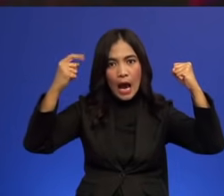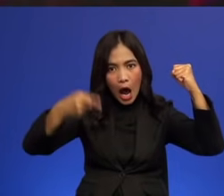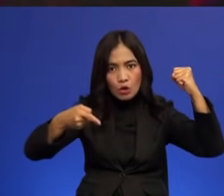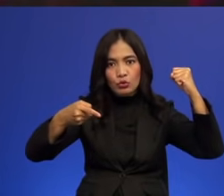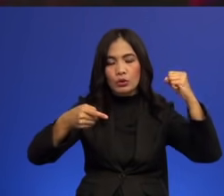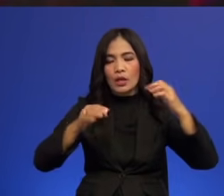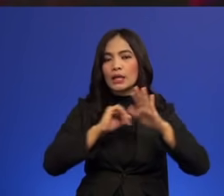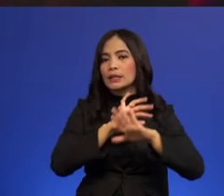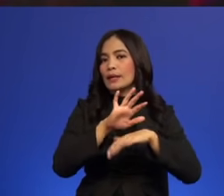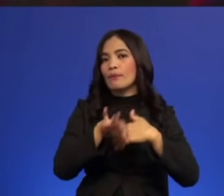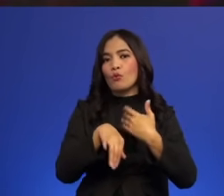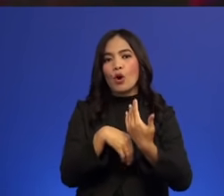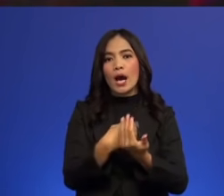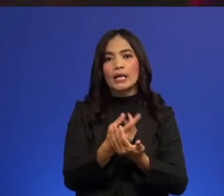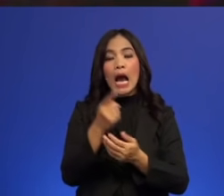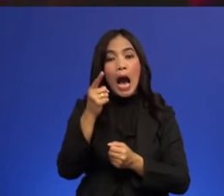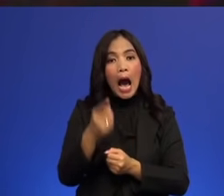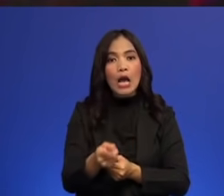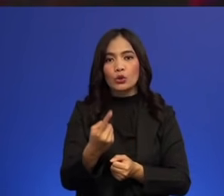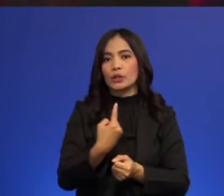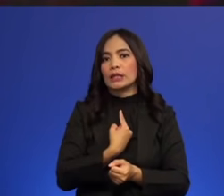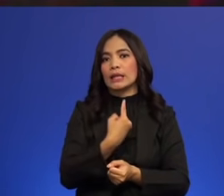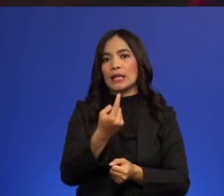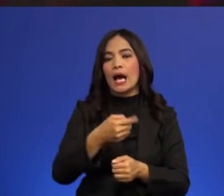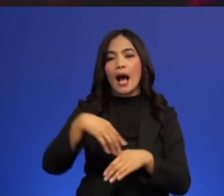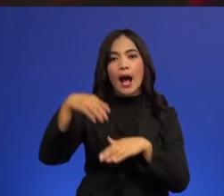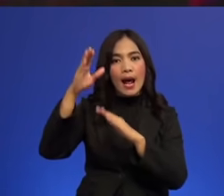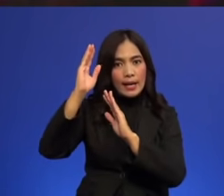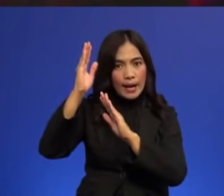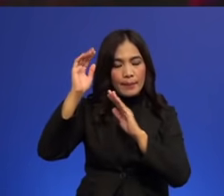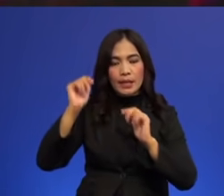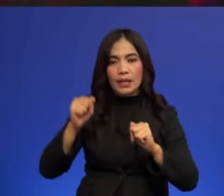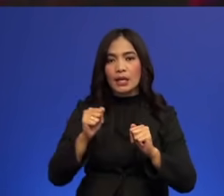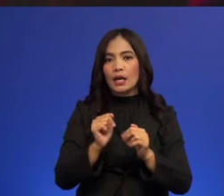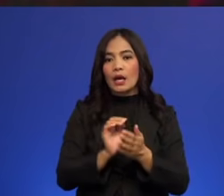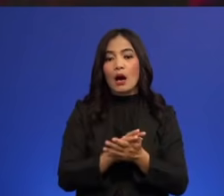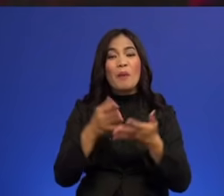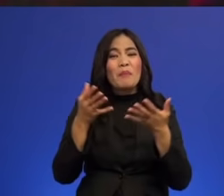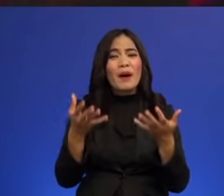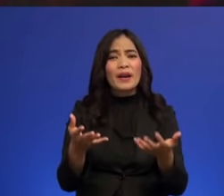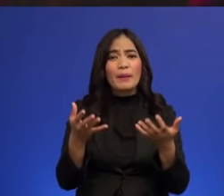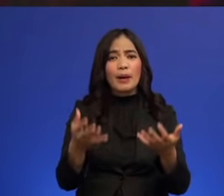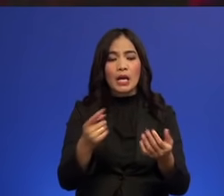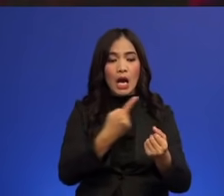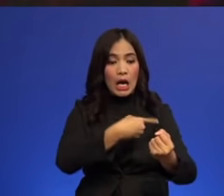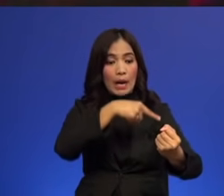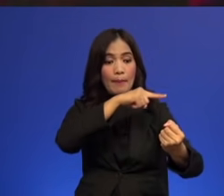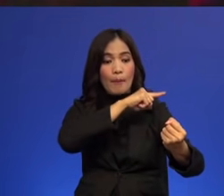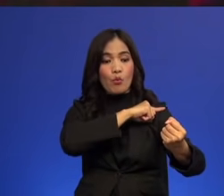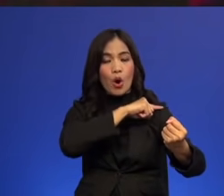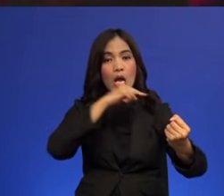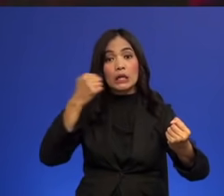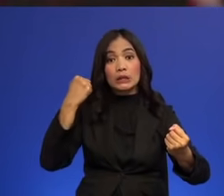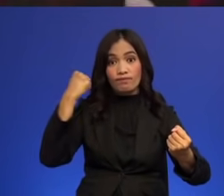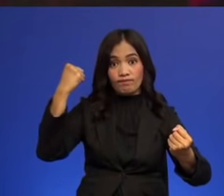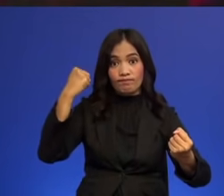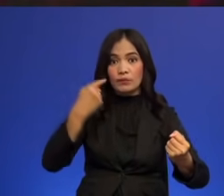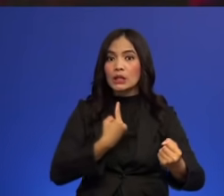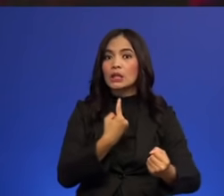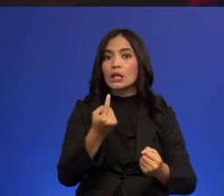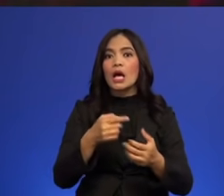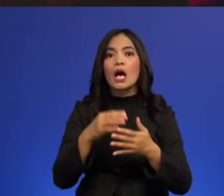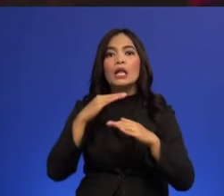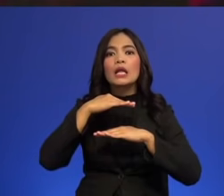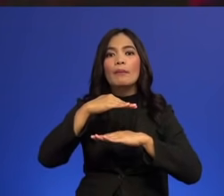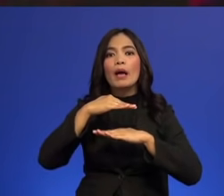dan segala hal yang harus kita hadapi. Tetapi bagaimanapun kemampuan kita terbatas, mau